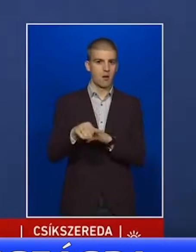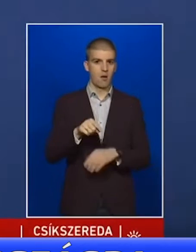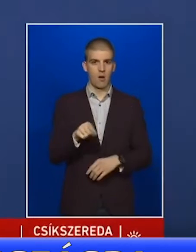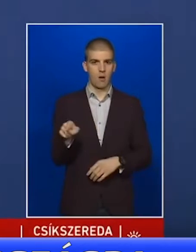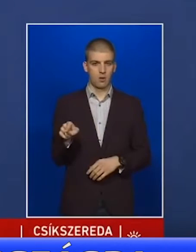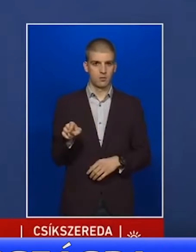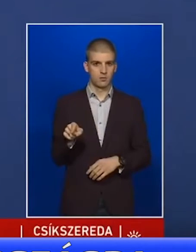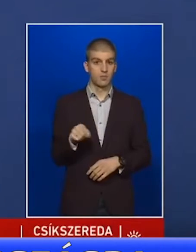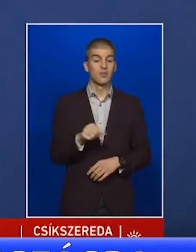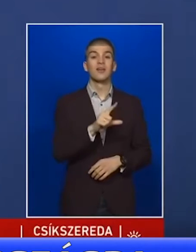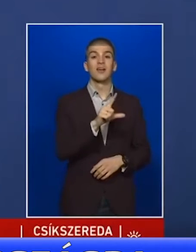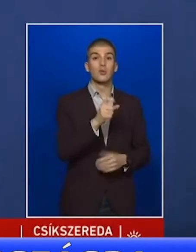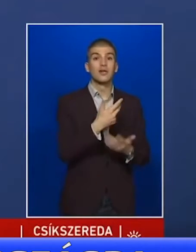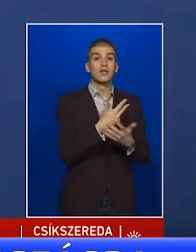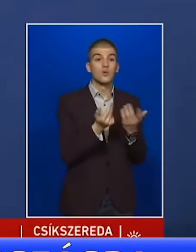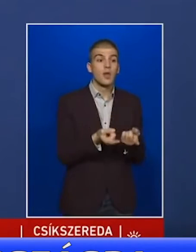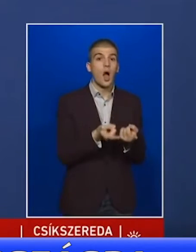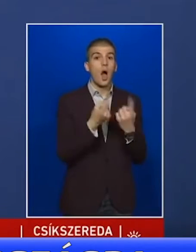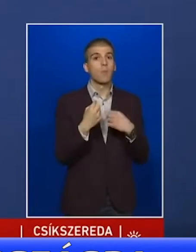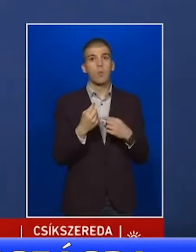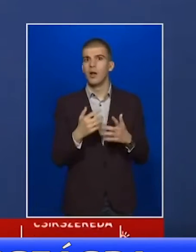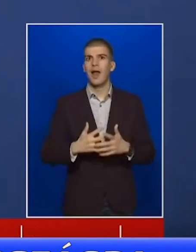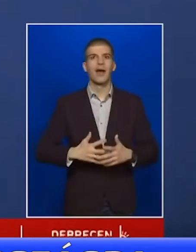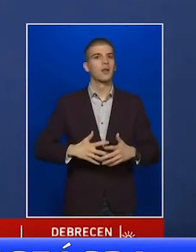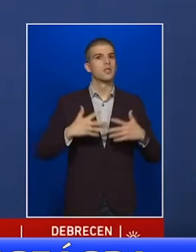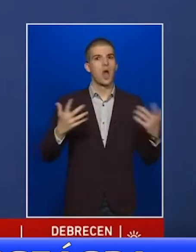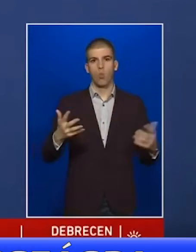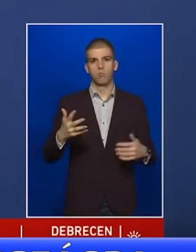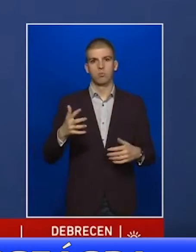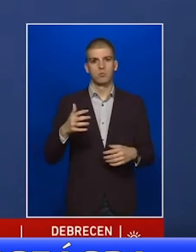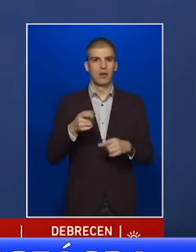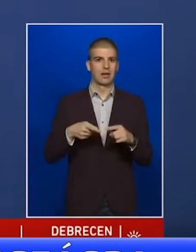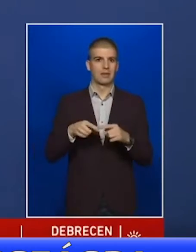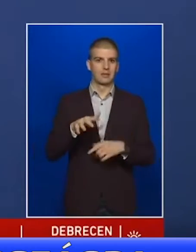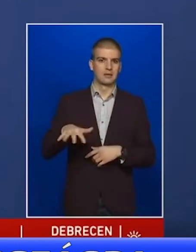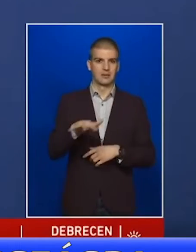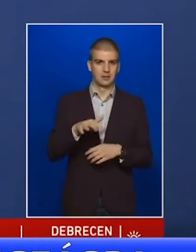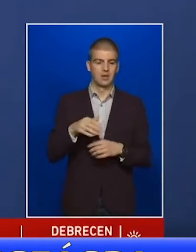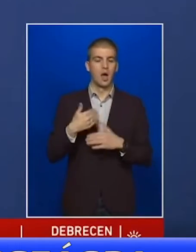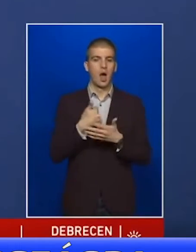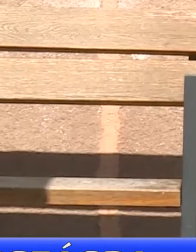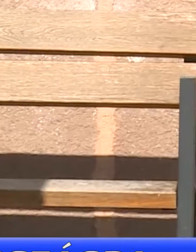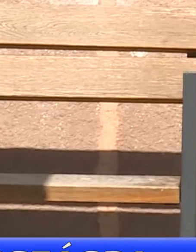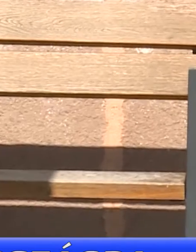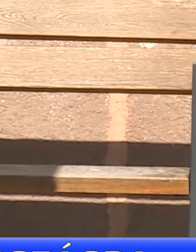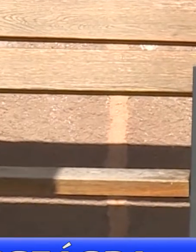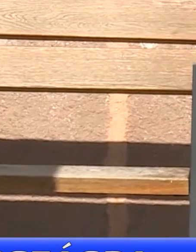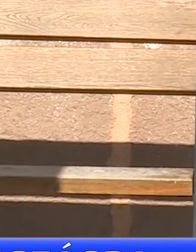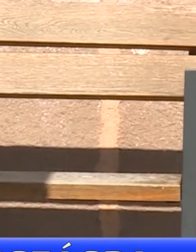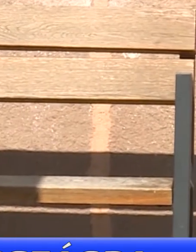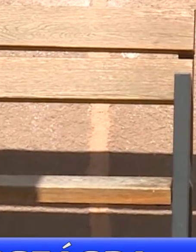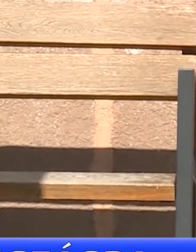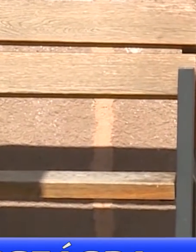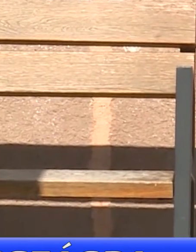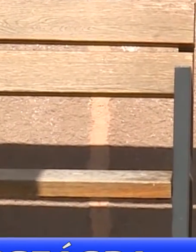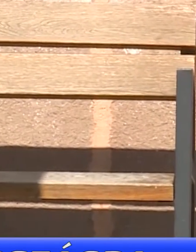kórházakból, ismertette a legfrissebb adatokat az országos tisztifőorvos az operatív törzs mai sajtótájékoztatóján. Müller Cecília